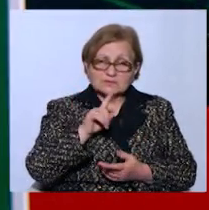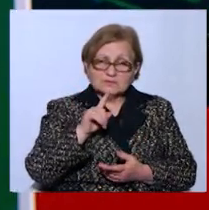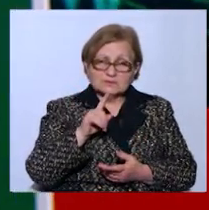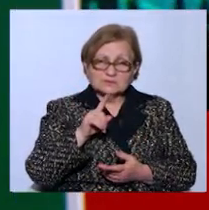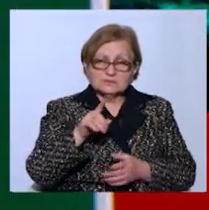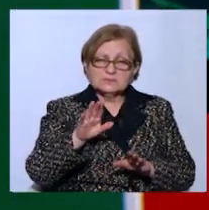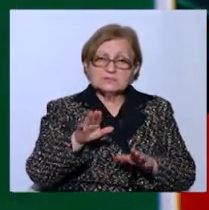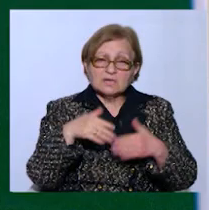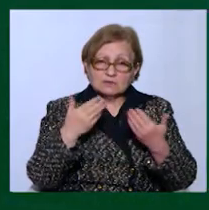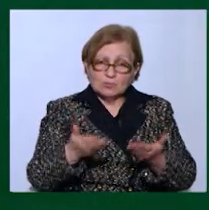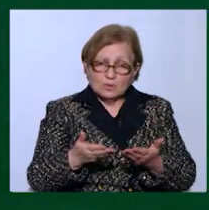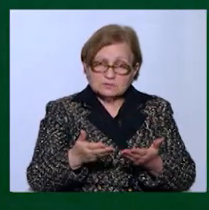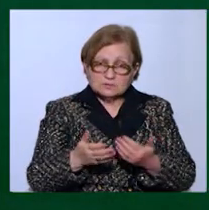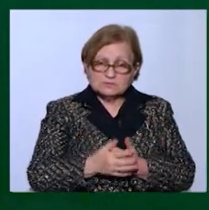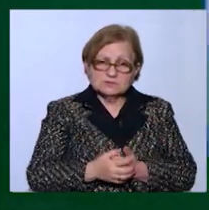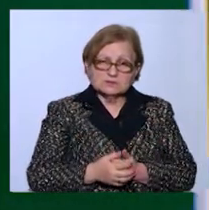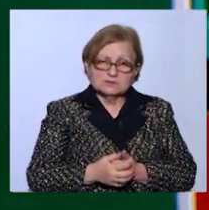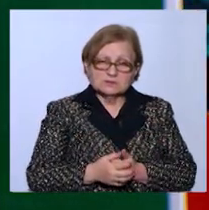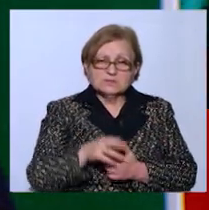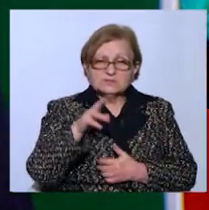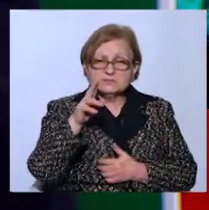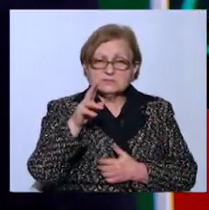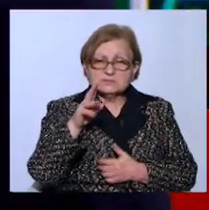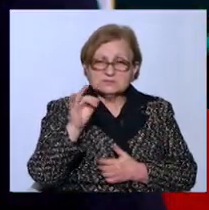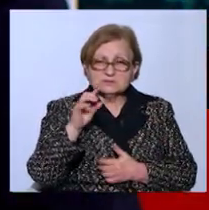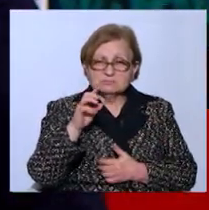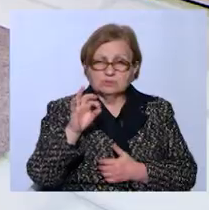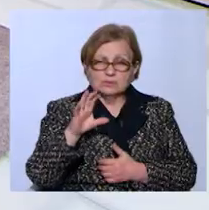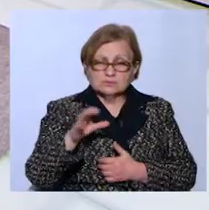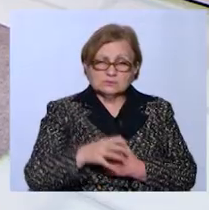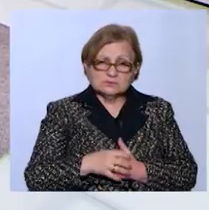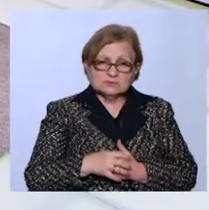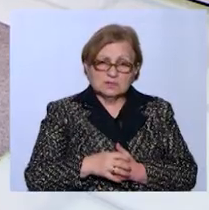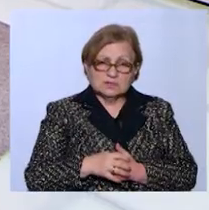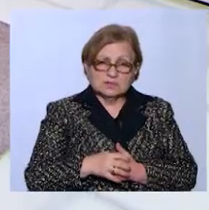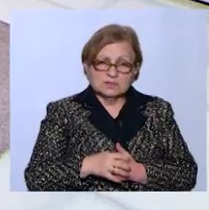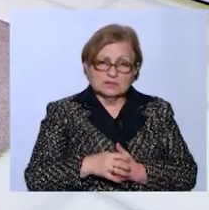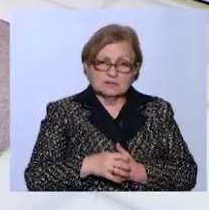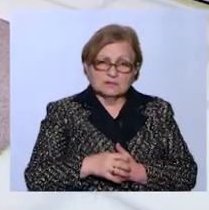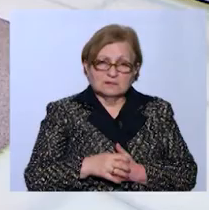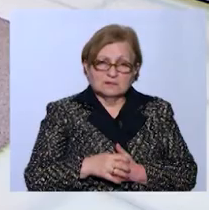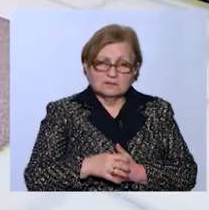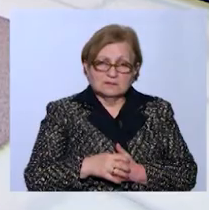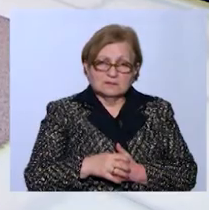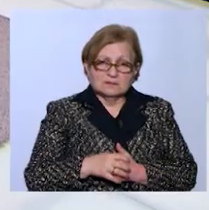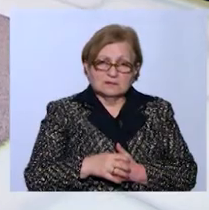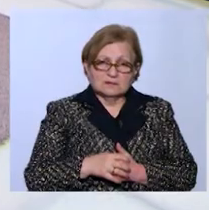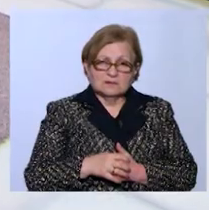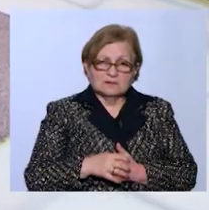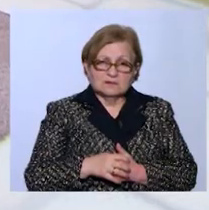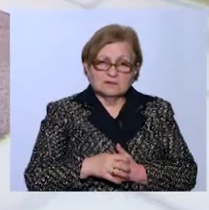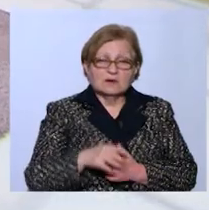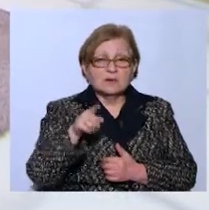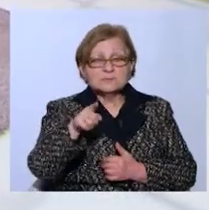იგი წარმოადგენს წიბოს. აი ეს სამკუთხედი კი აი ამ ჩემს პირამიდაში